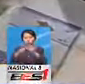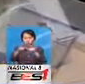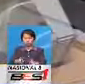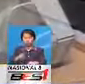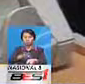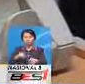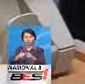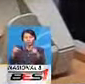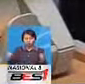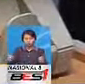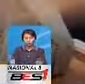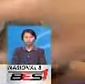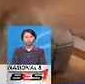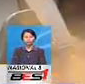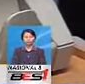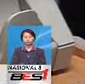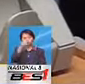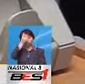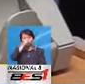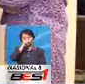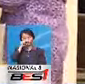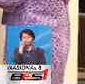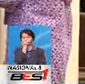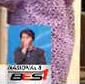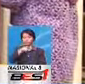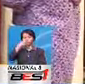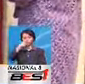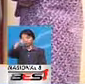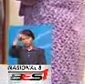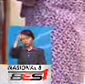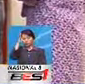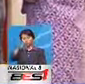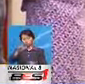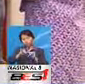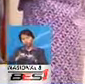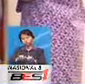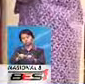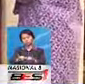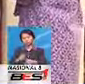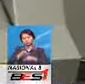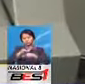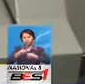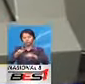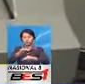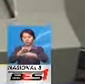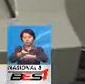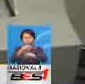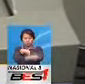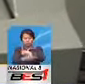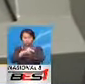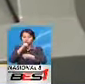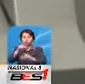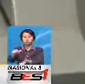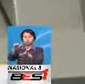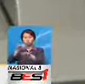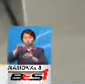dalam jangka masanjang ser kaj dasar memberi pinjaman dalam negeri yang tidak menyumbang